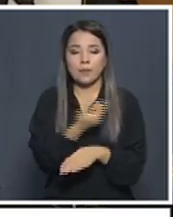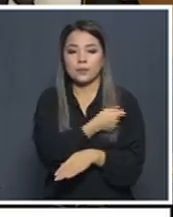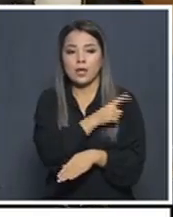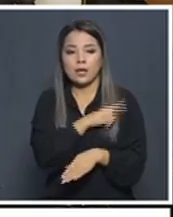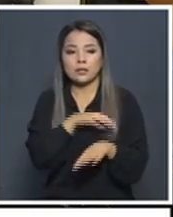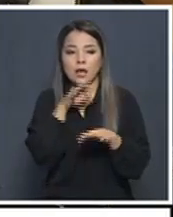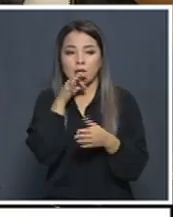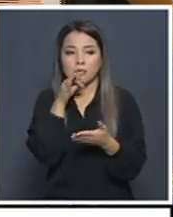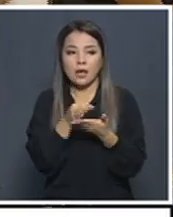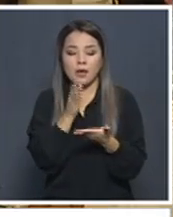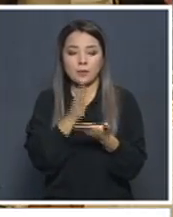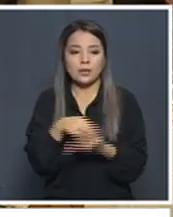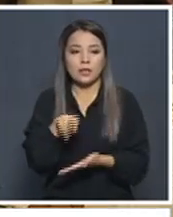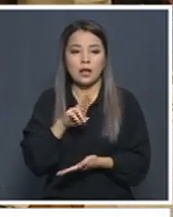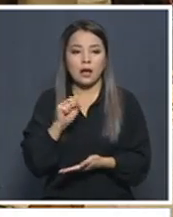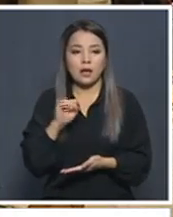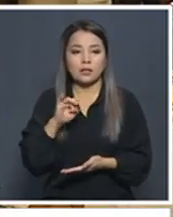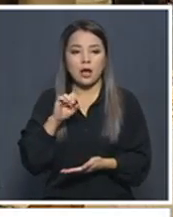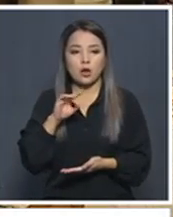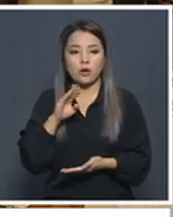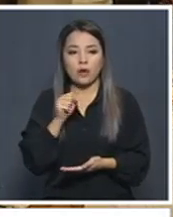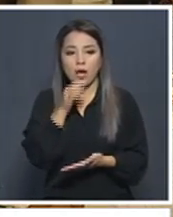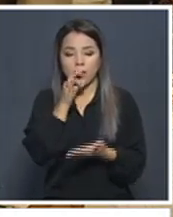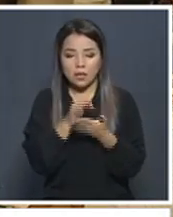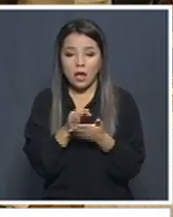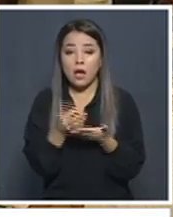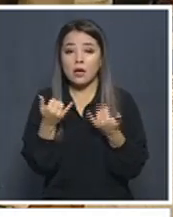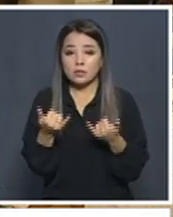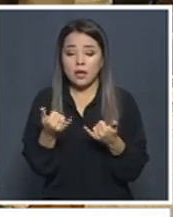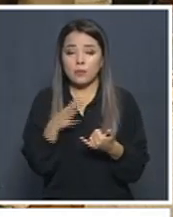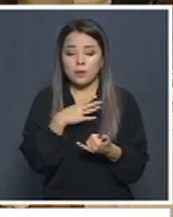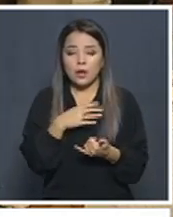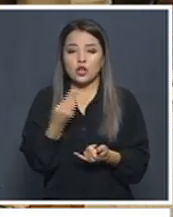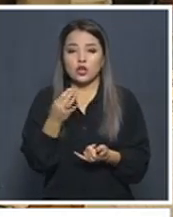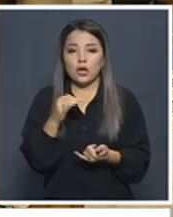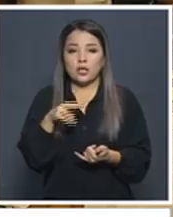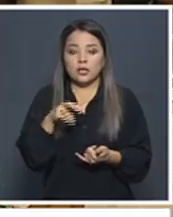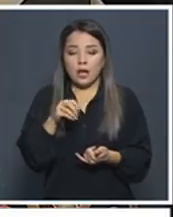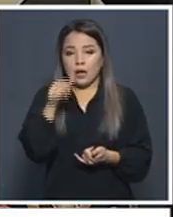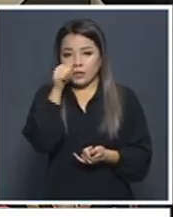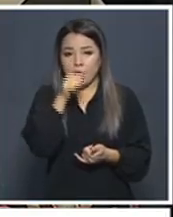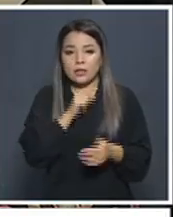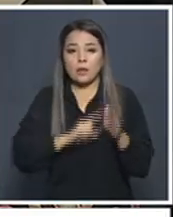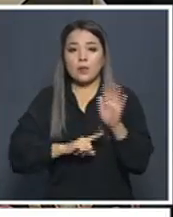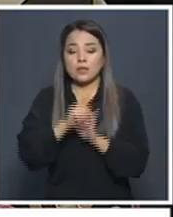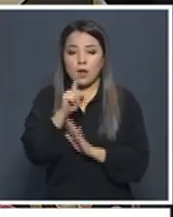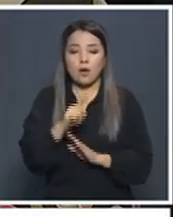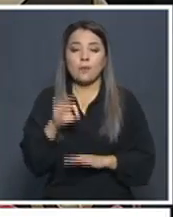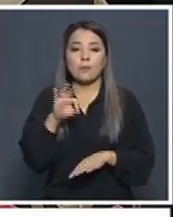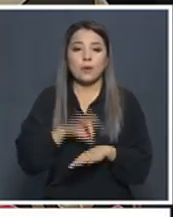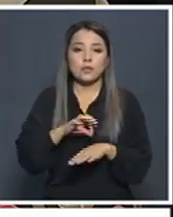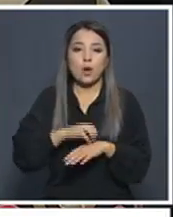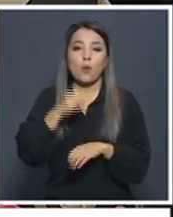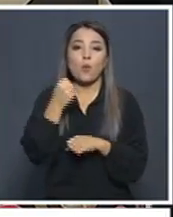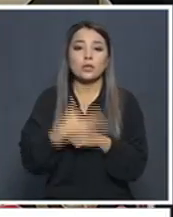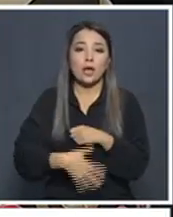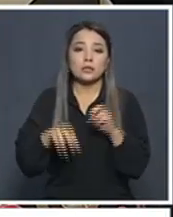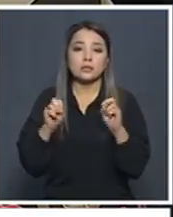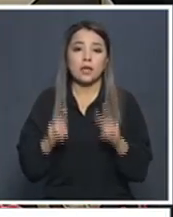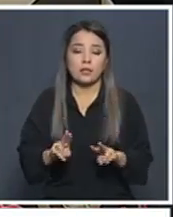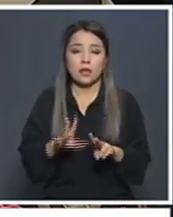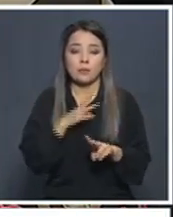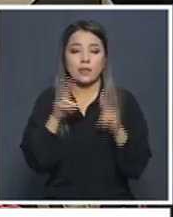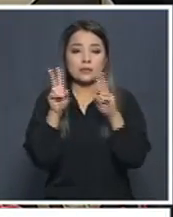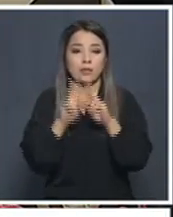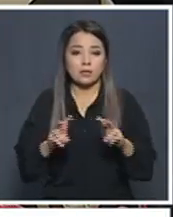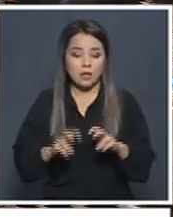Диляра Қайдарова айтты. Оның сөзінше шілдеден бастап обыр дертіне көмек көрсету орталықтарының әрбіріне тексеріс жасалған. Соған